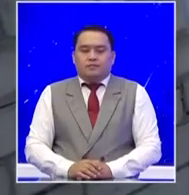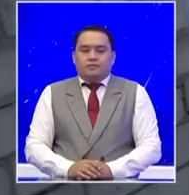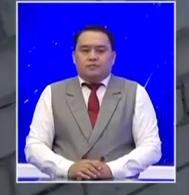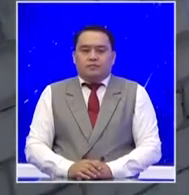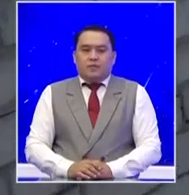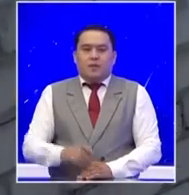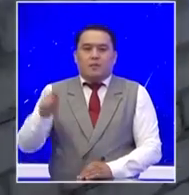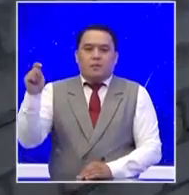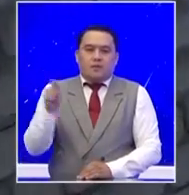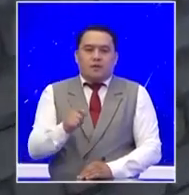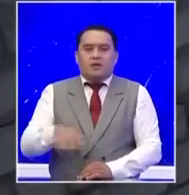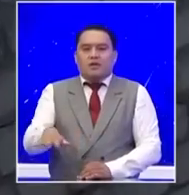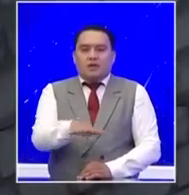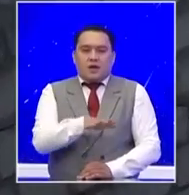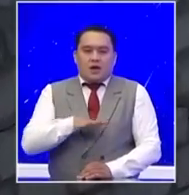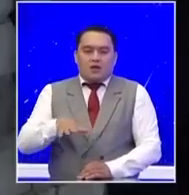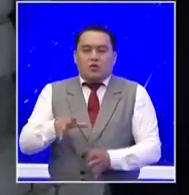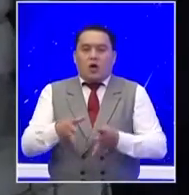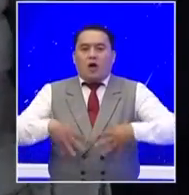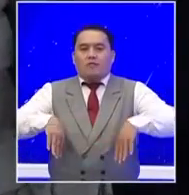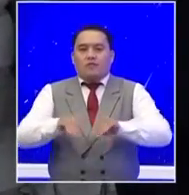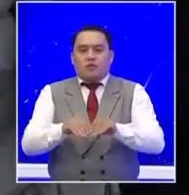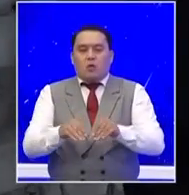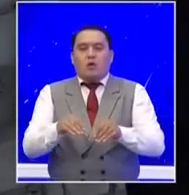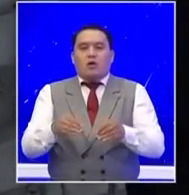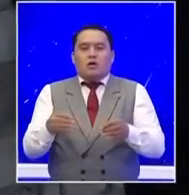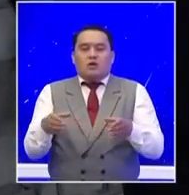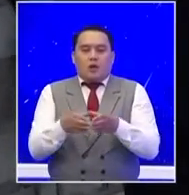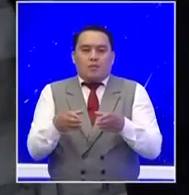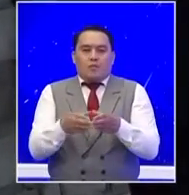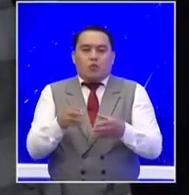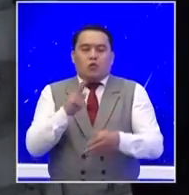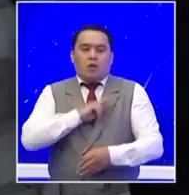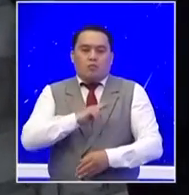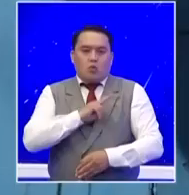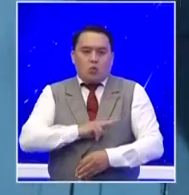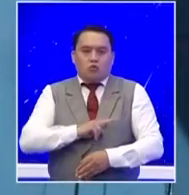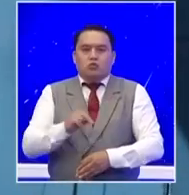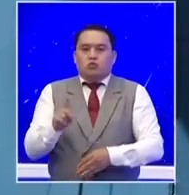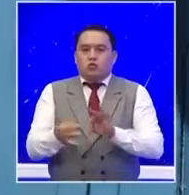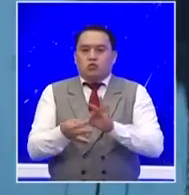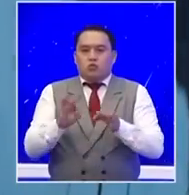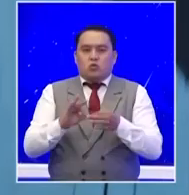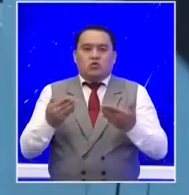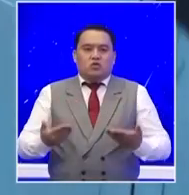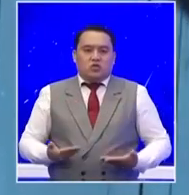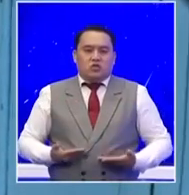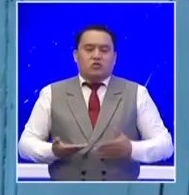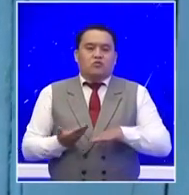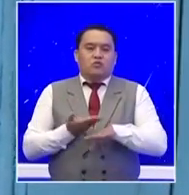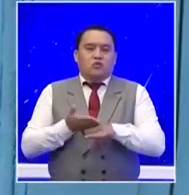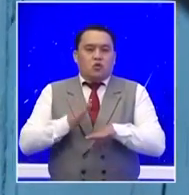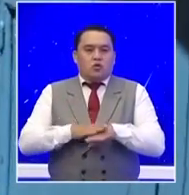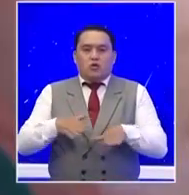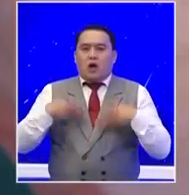Визит представителей территориального объединения профсоюзов стал неожиданным для Рабили Нурбековой. Несмотря на сложное жизненное положение, талдыкурганка